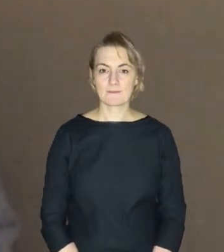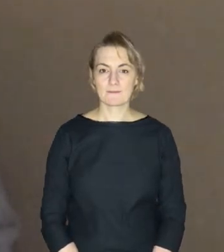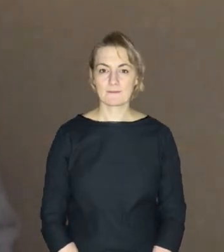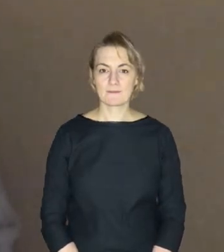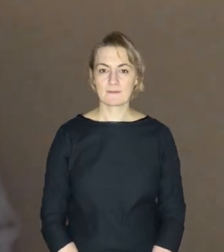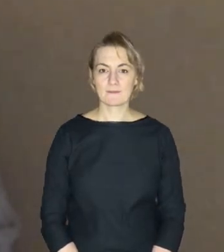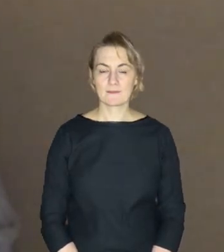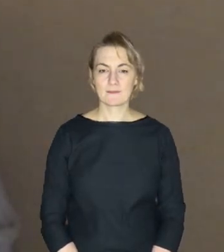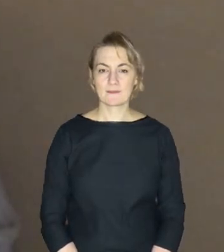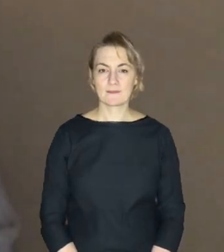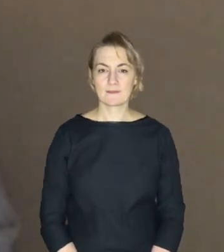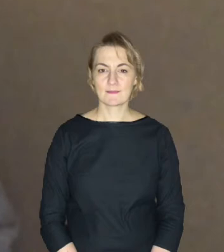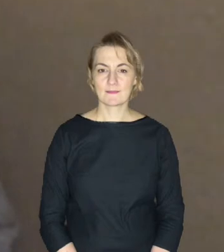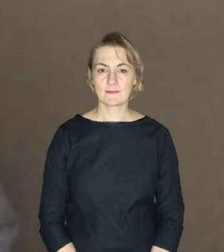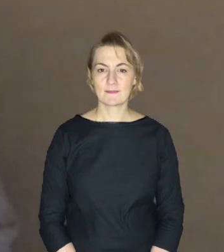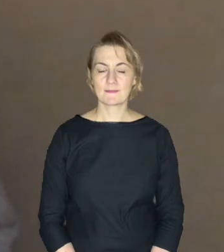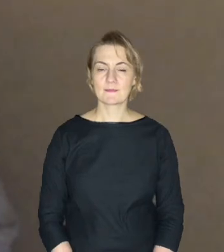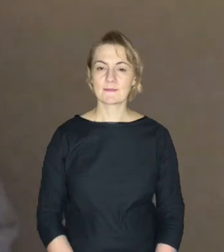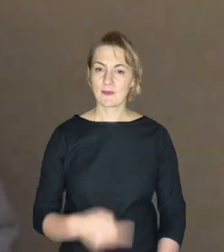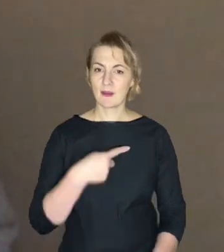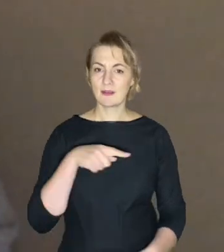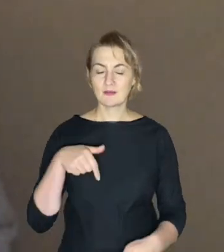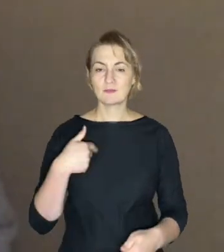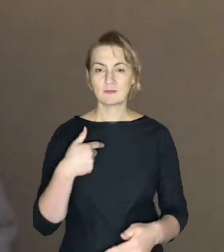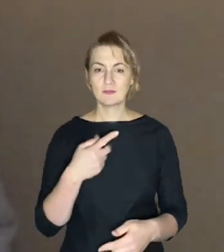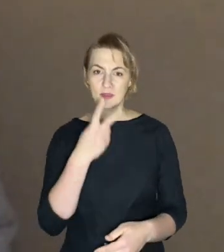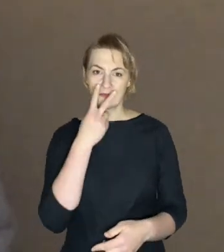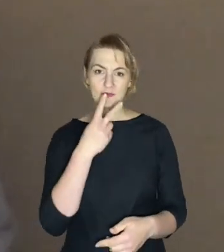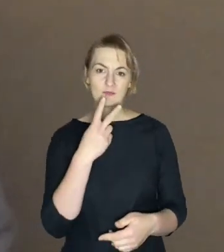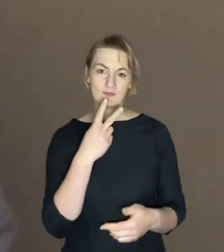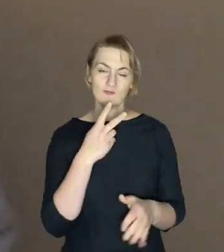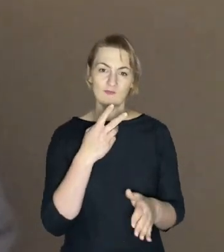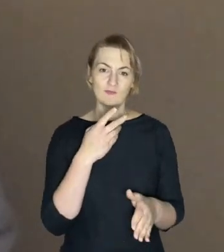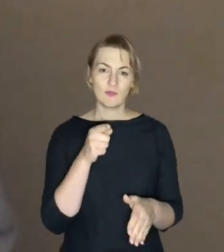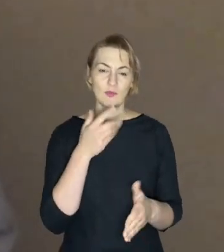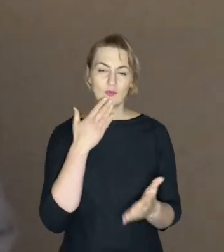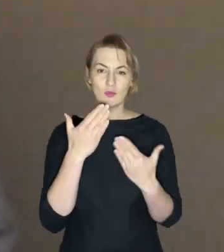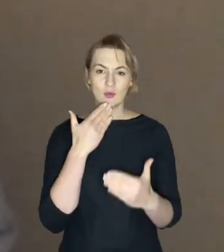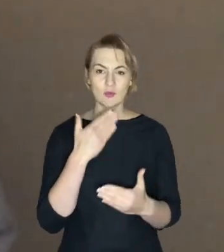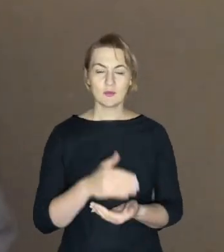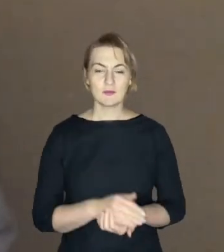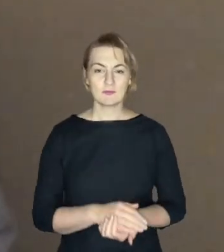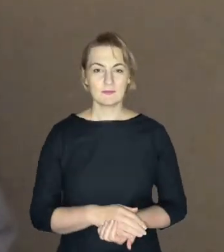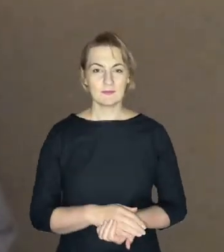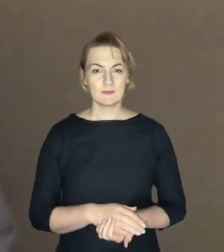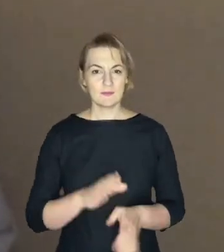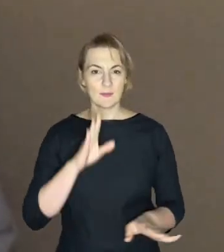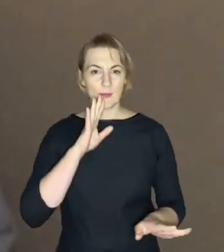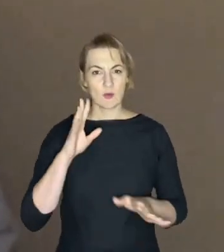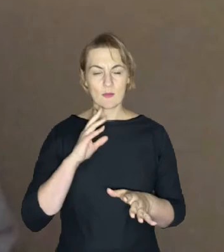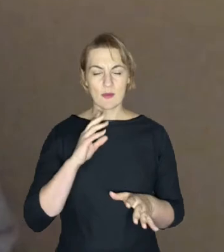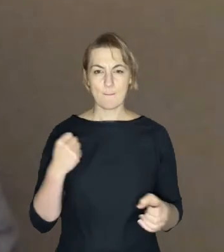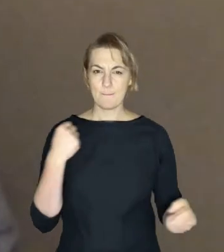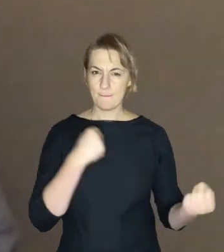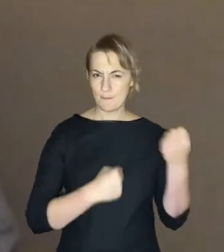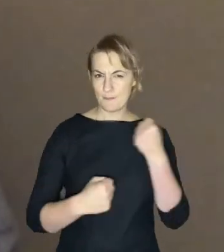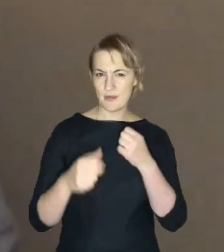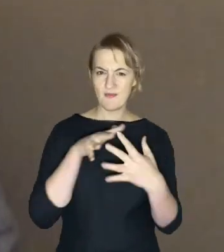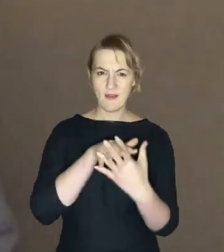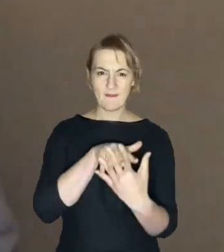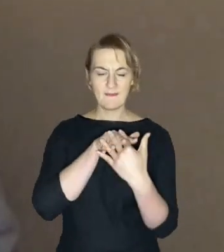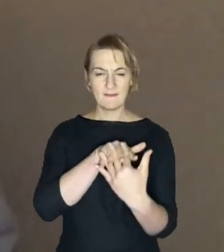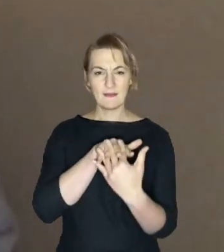mamy do czynienia z, można to, na to popatrzeć w ten sposób, jako taką bitwą